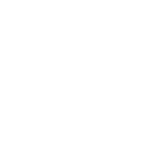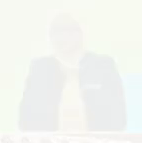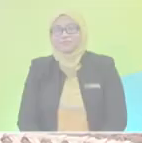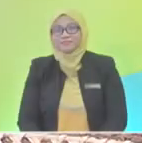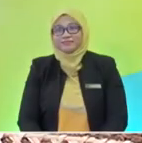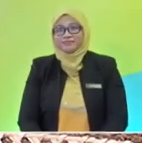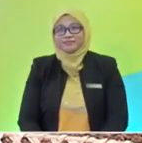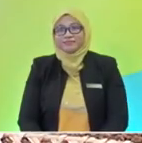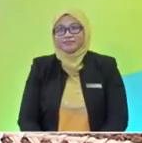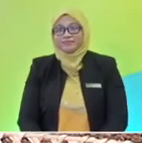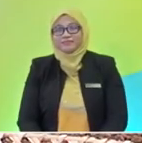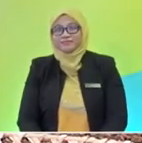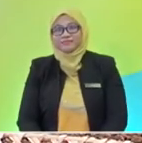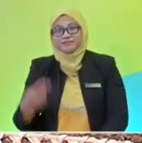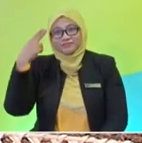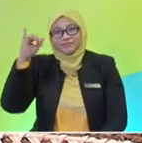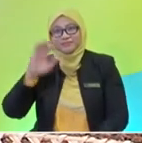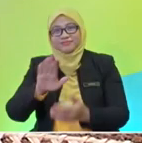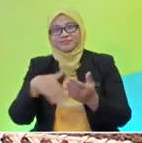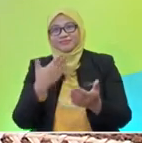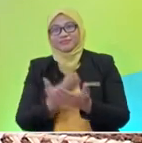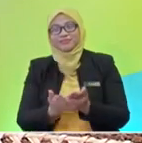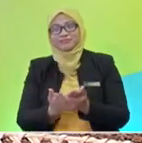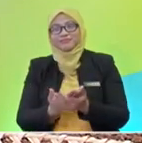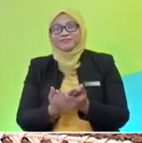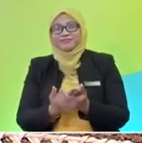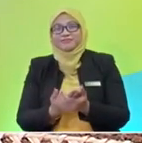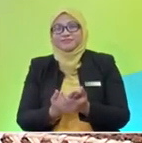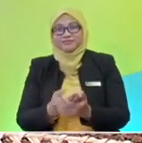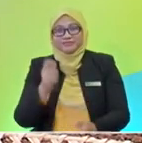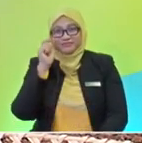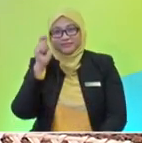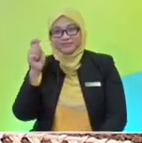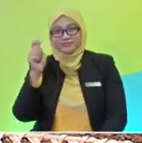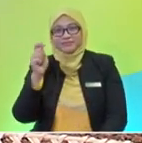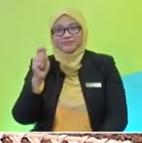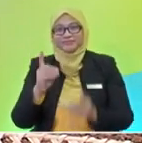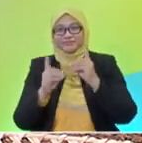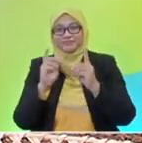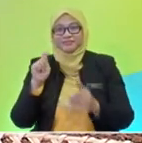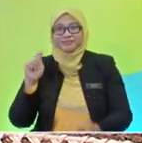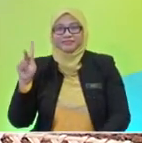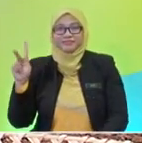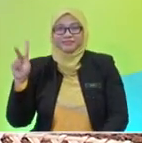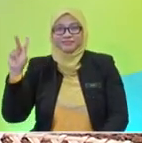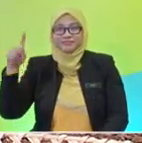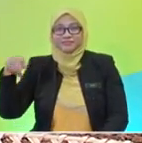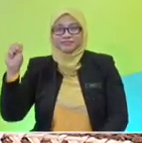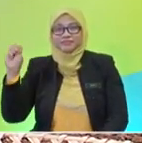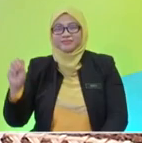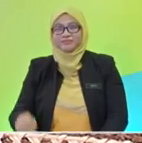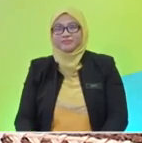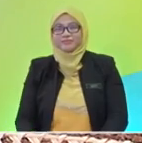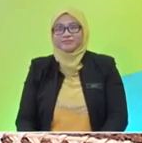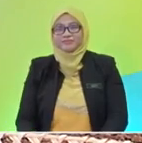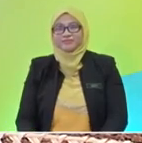KPM. Hai semua, sekarang anda sedang menonton Didik TV KPM. Kita dalam slot prasekolah dan sama-sama